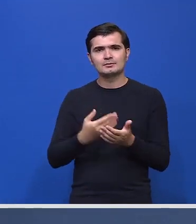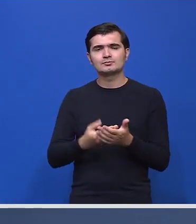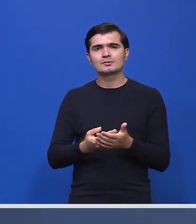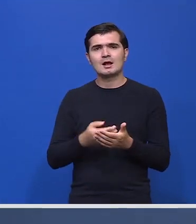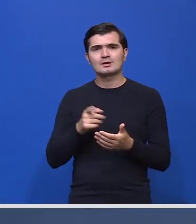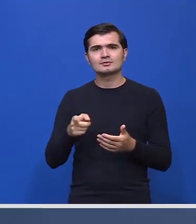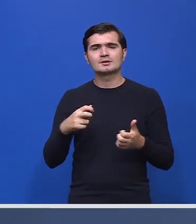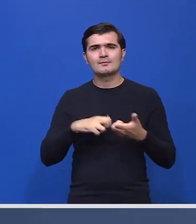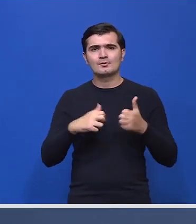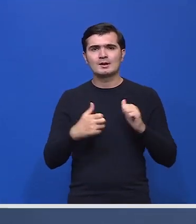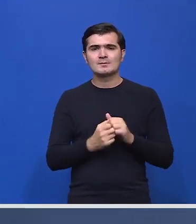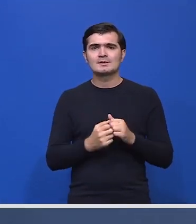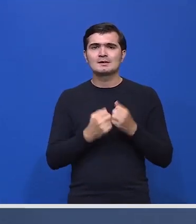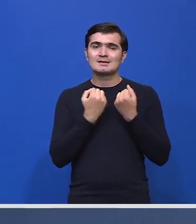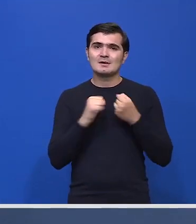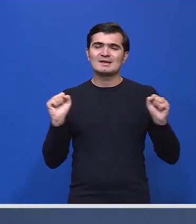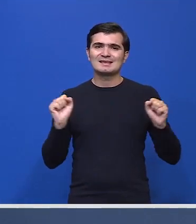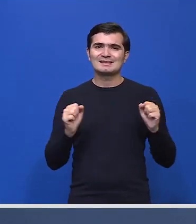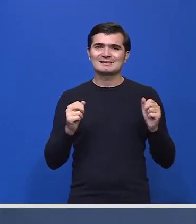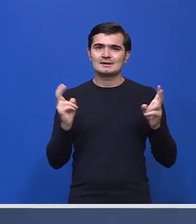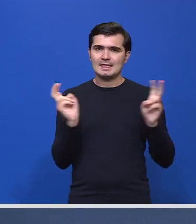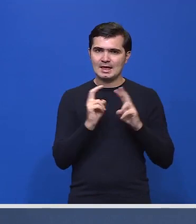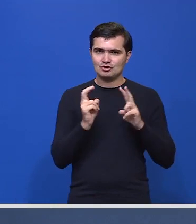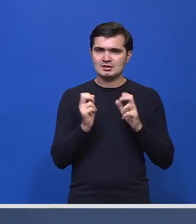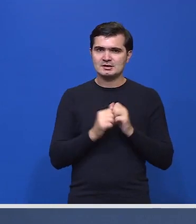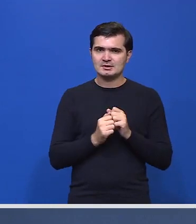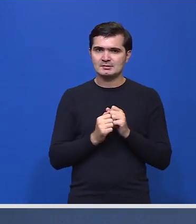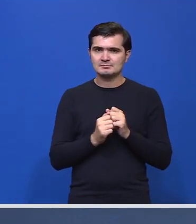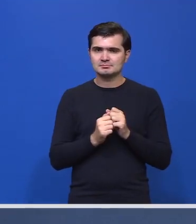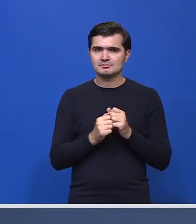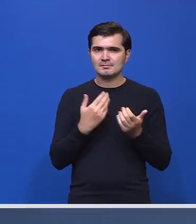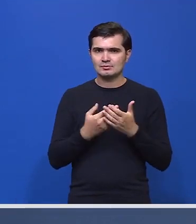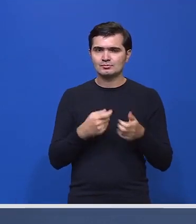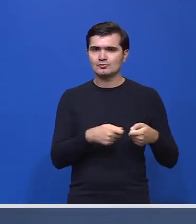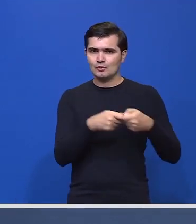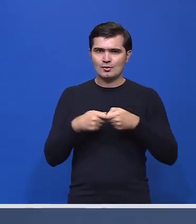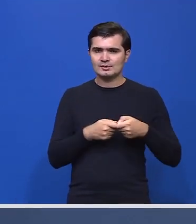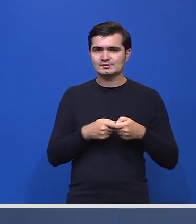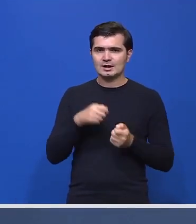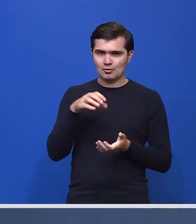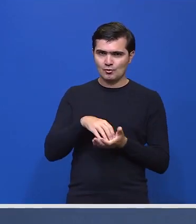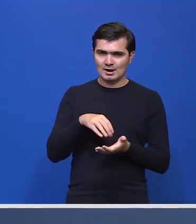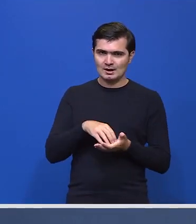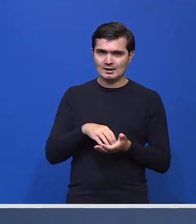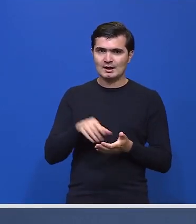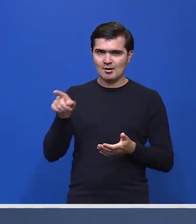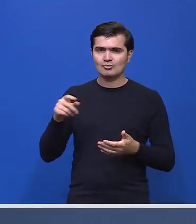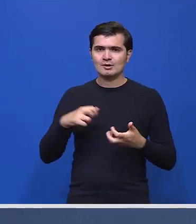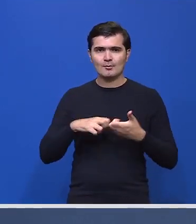problemele de independență energetică la nivelul comunităților locale